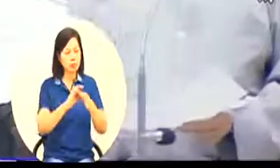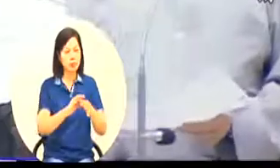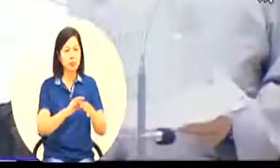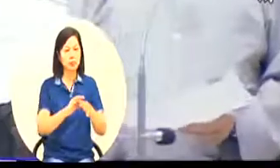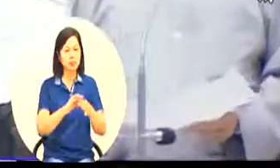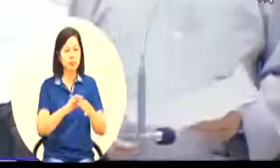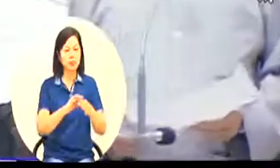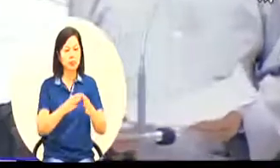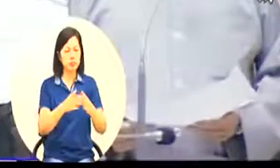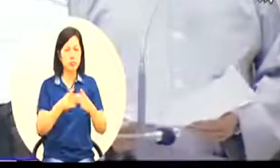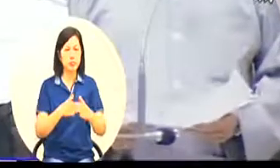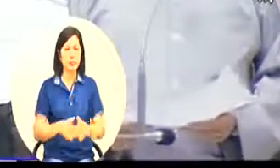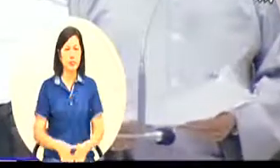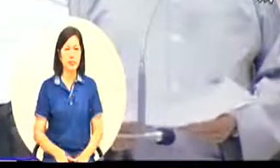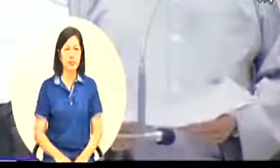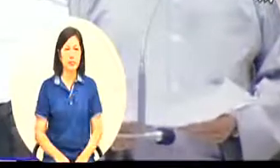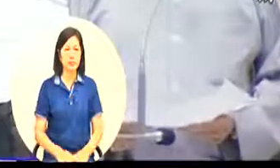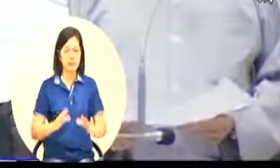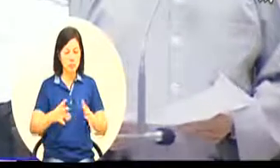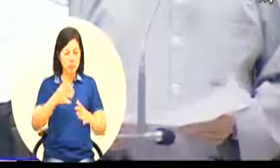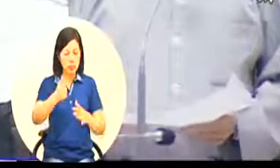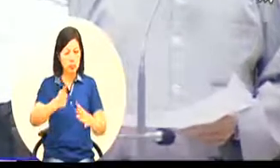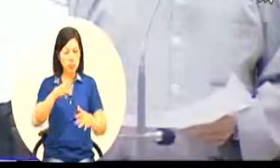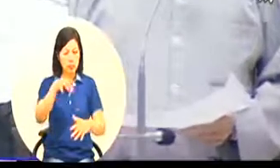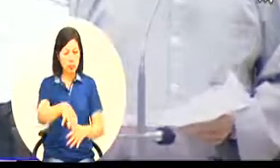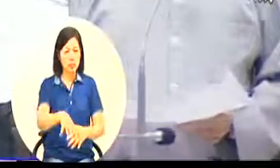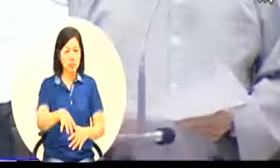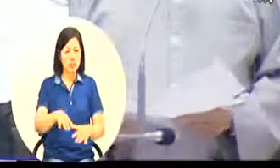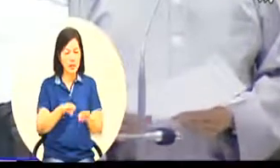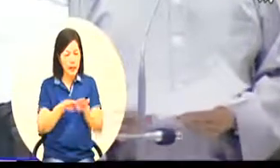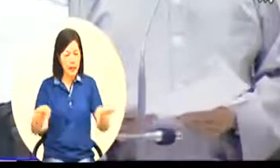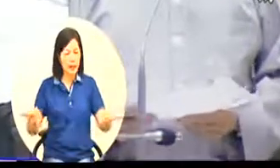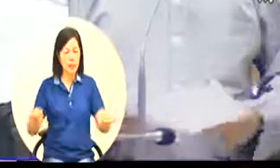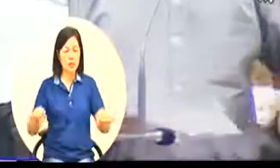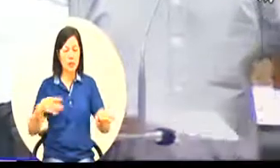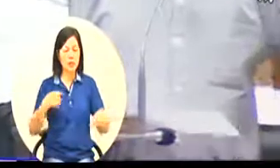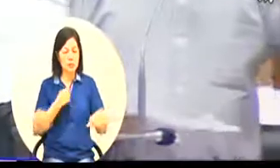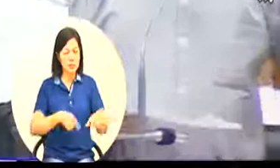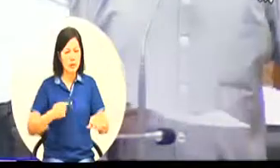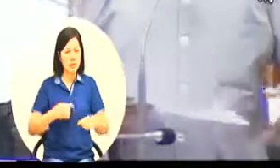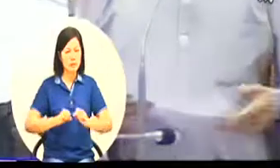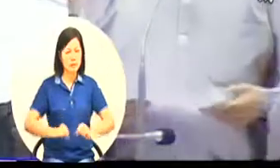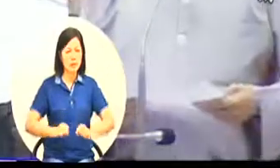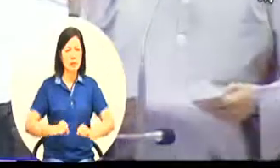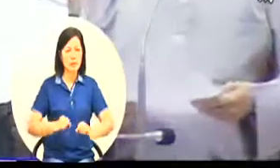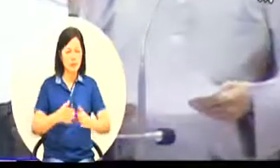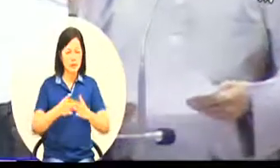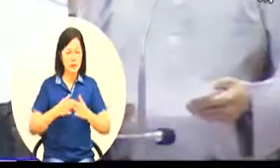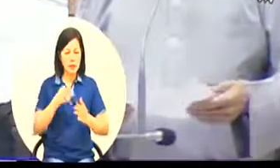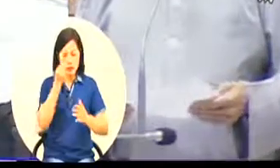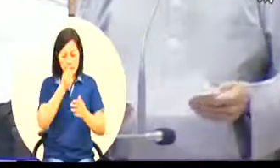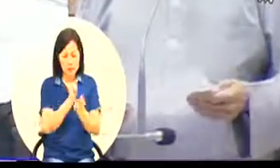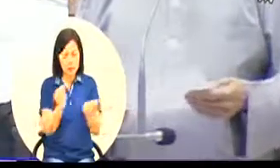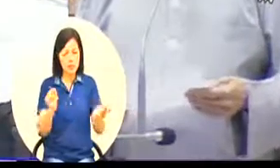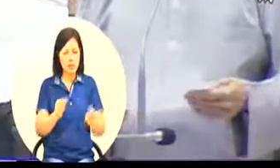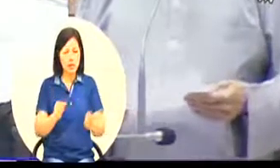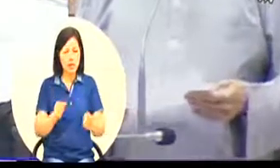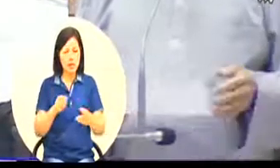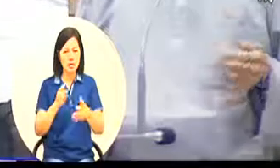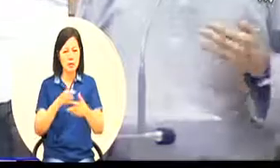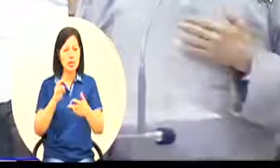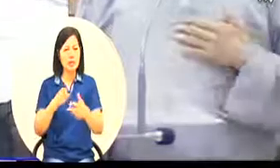个总统府讲，伊的安全、伊的身体同重要的啦吼，特赦基础较袂引起民意对